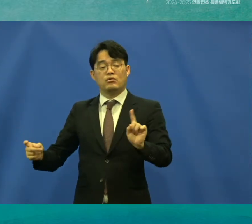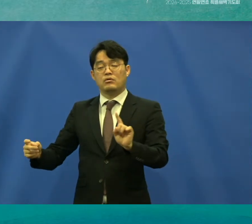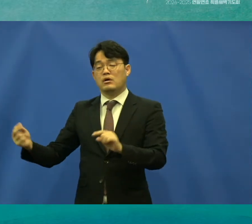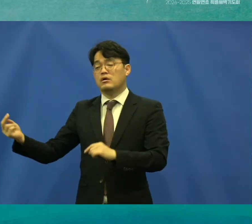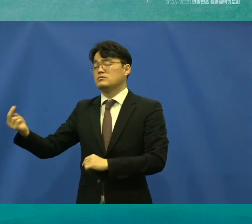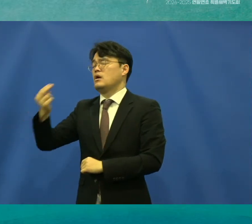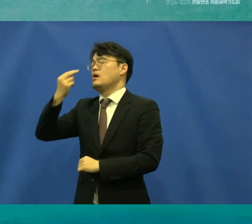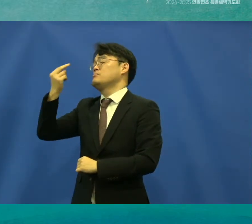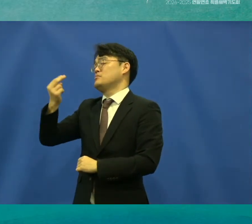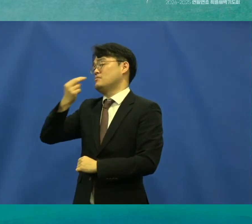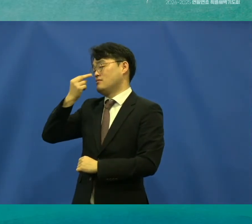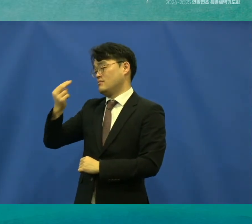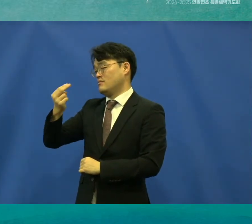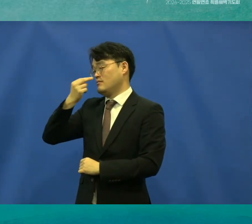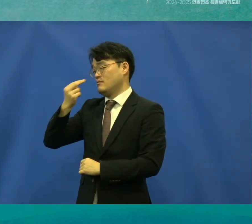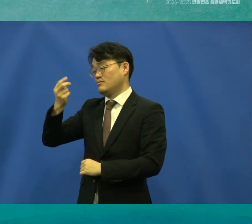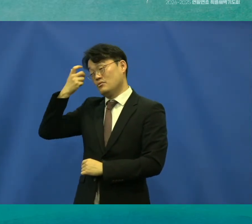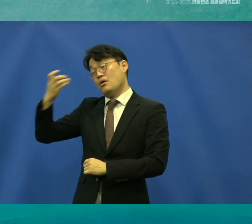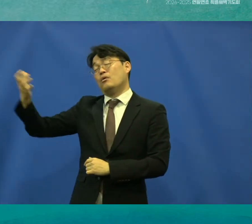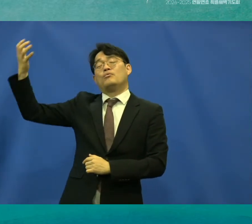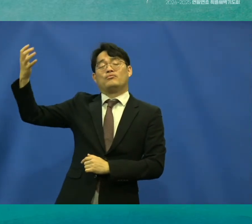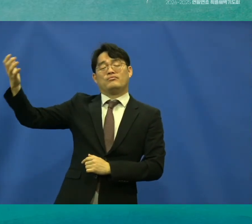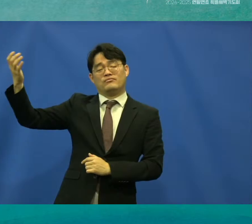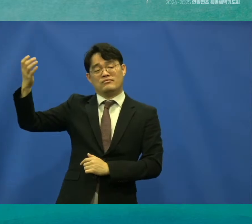나머지 남는 게 뭐냐는 거죠.